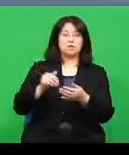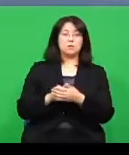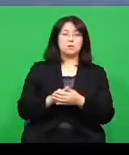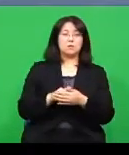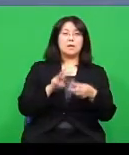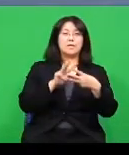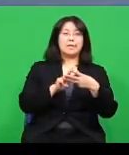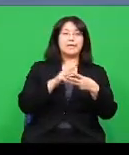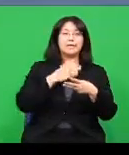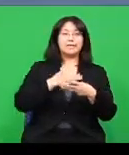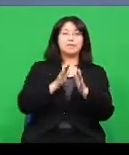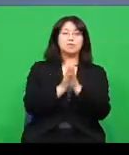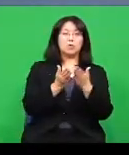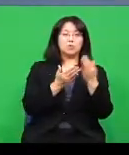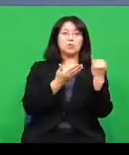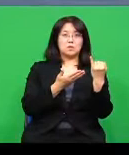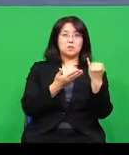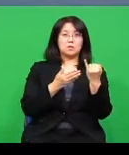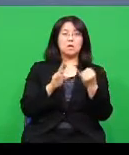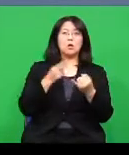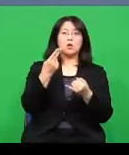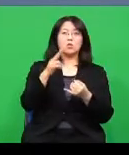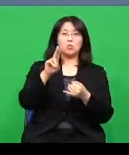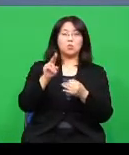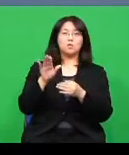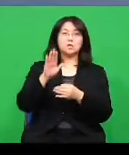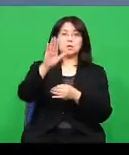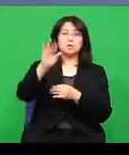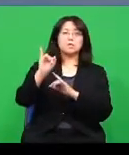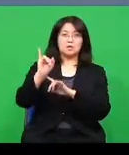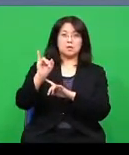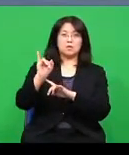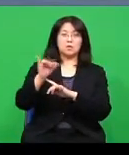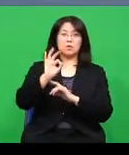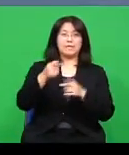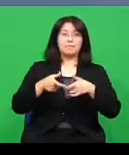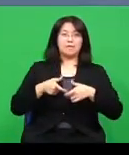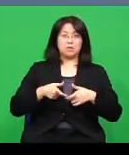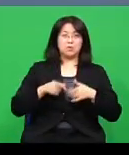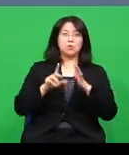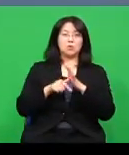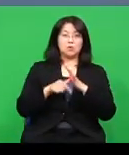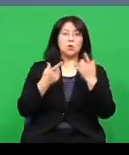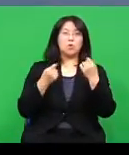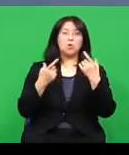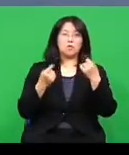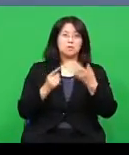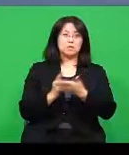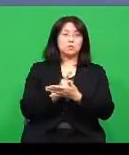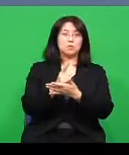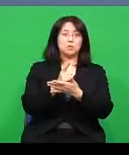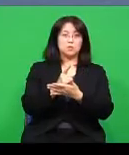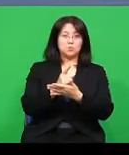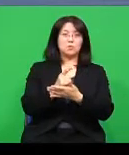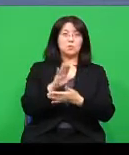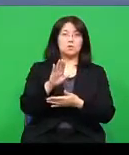。立本東坂両選手 の、 あの金メダルの時のですね、凱旋パレードと